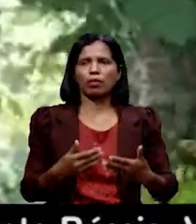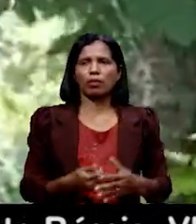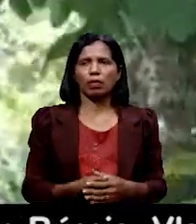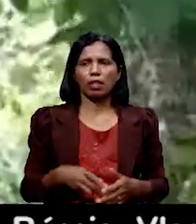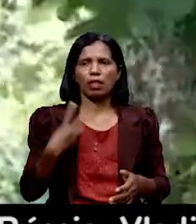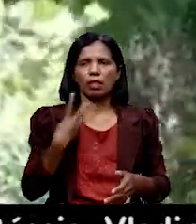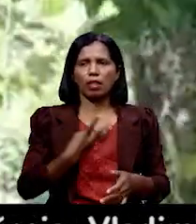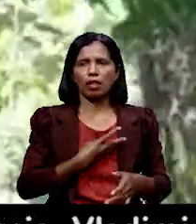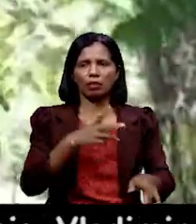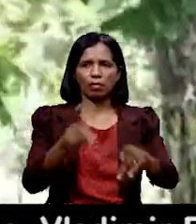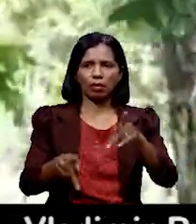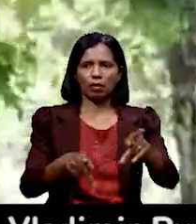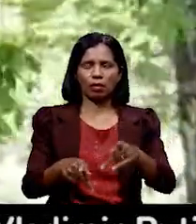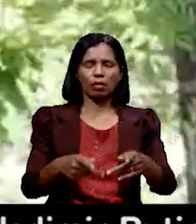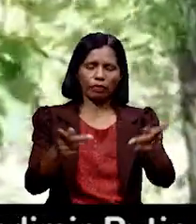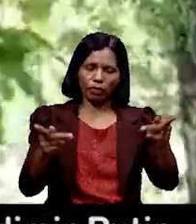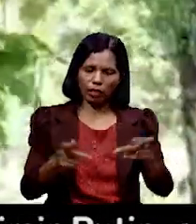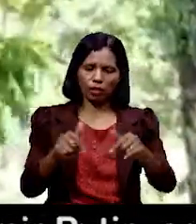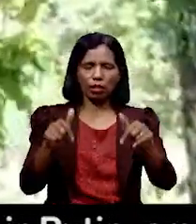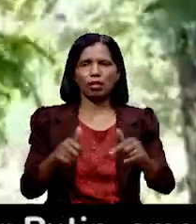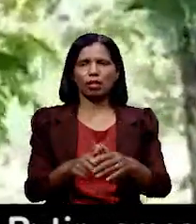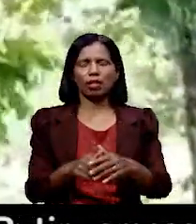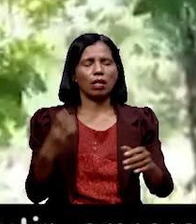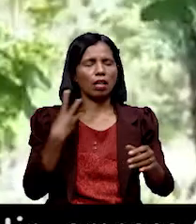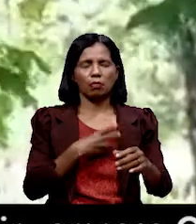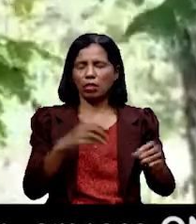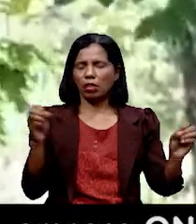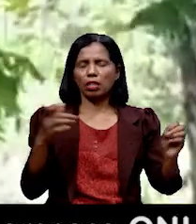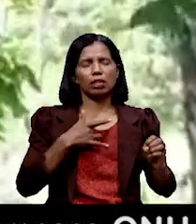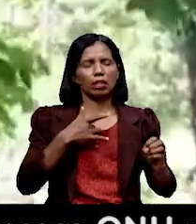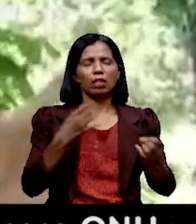Baami, bapogo, baami area laho ne, baami laho kuna.